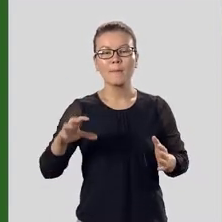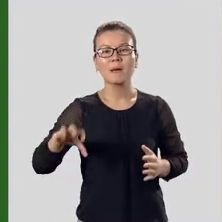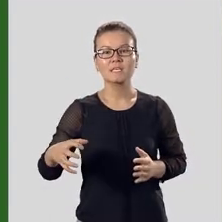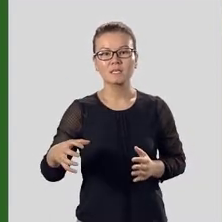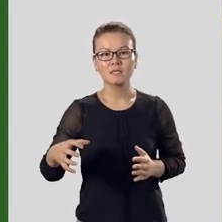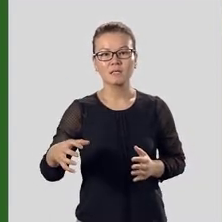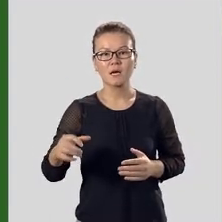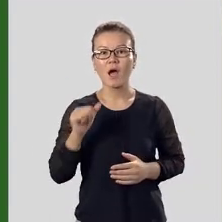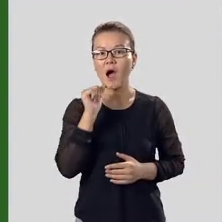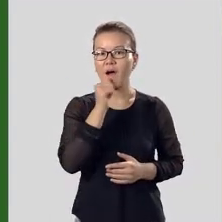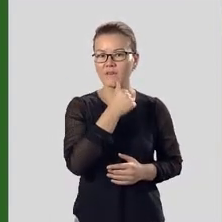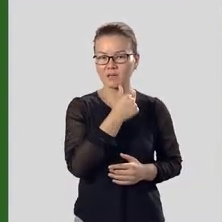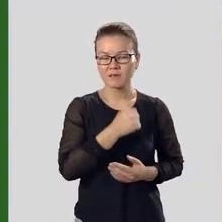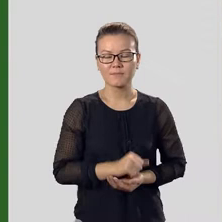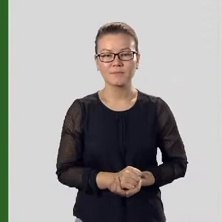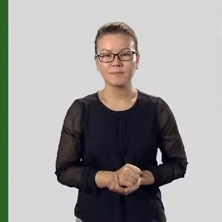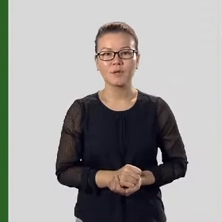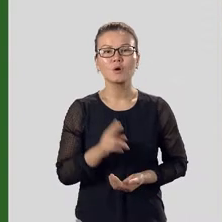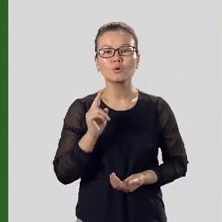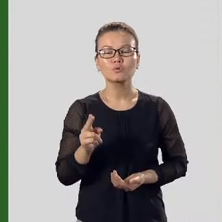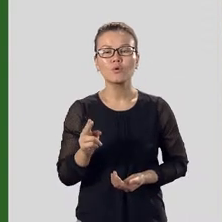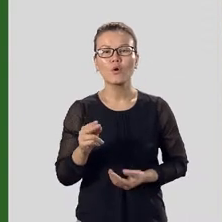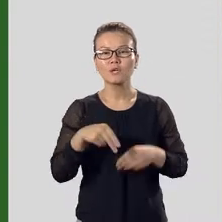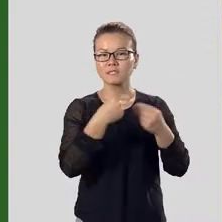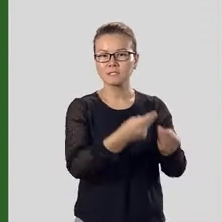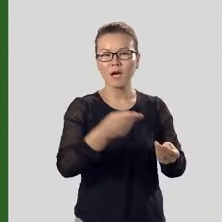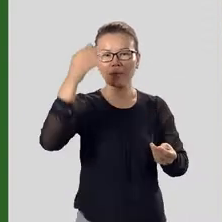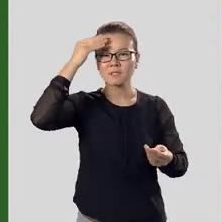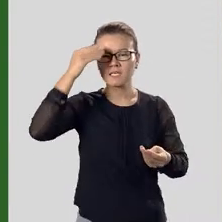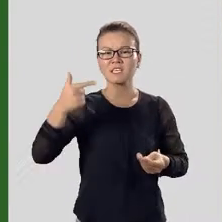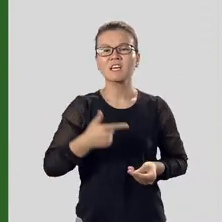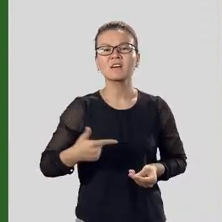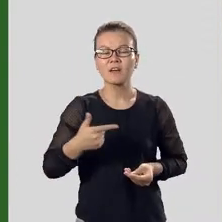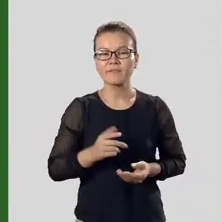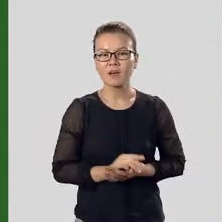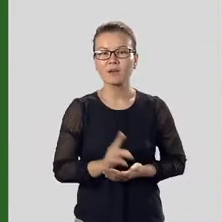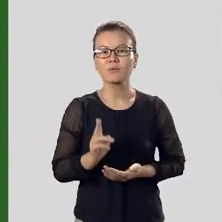материк. Африка. Кто ввел понятие география?